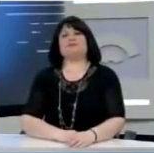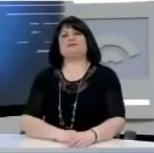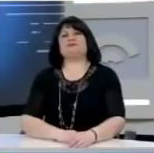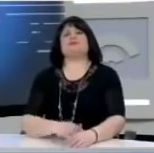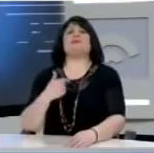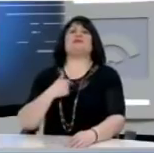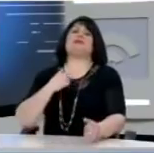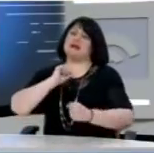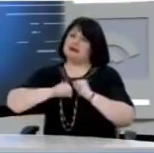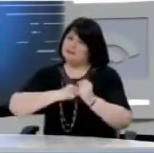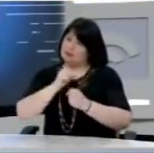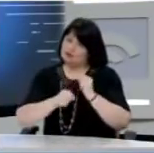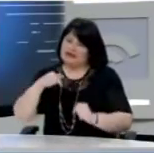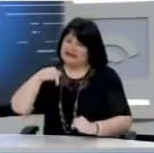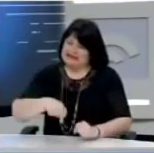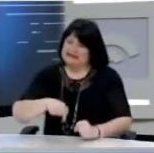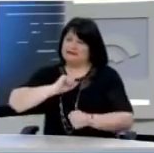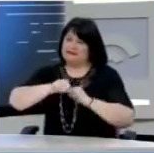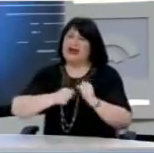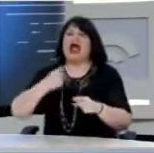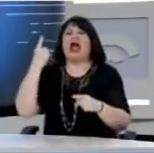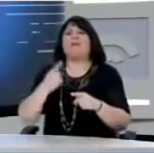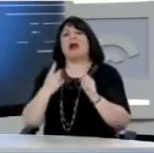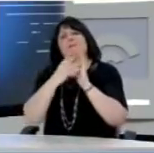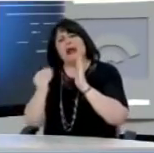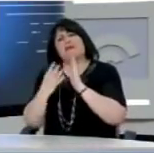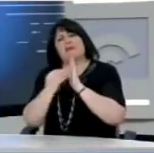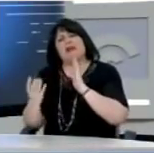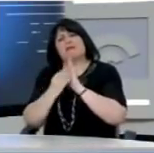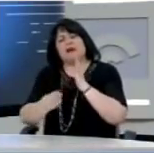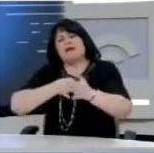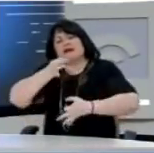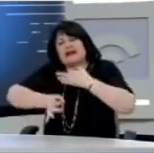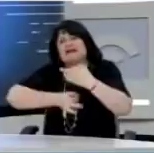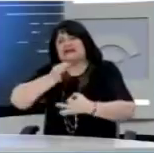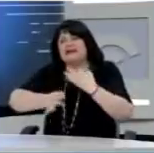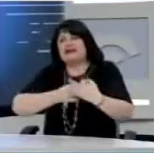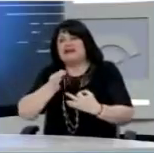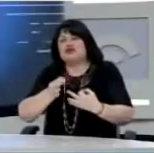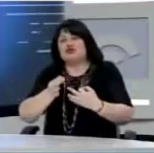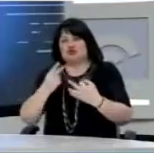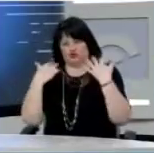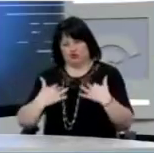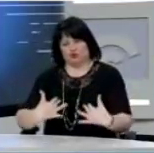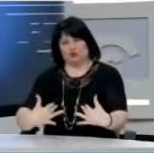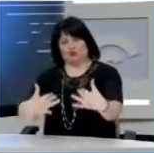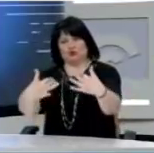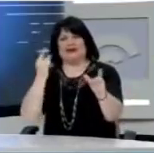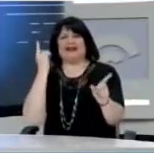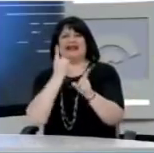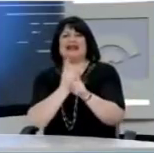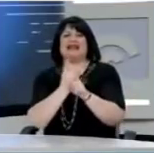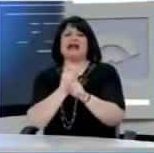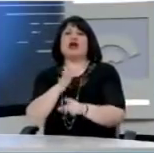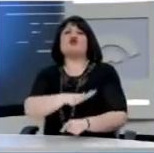Προσπάθησα, κυρίες και κύριοι συνάδελφοι, σήμερα με απλά παραδείγματα να εξηγήσω τόσο στο σώμα, κυρίως όμως στον ελληνικό